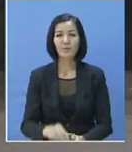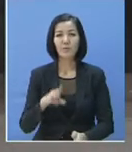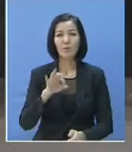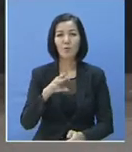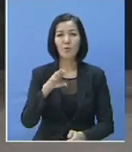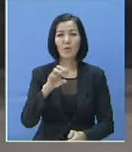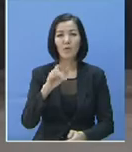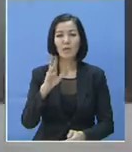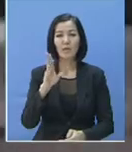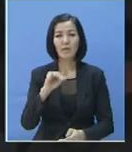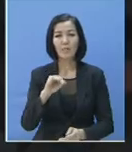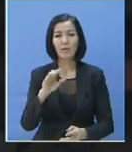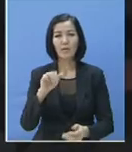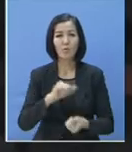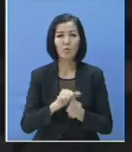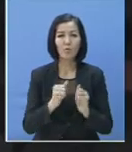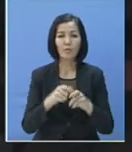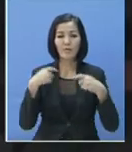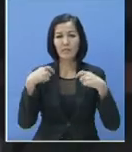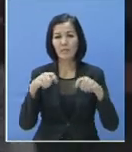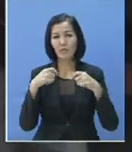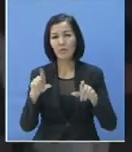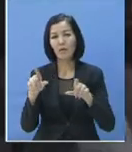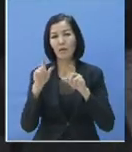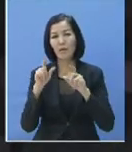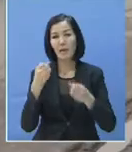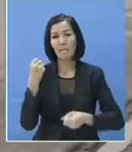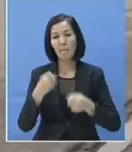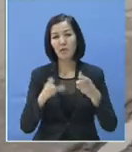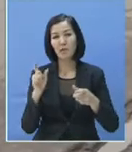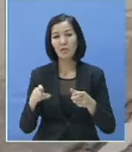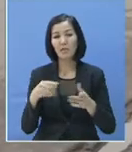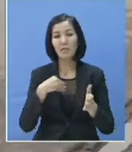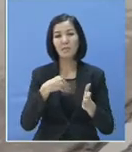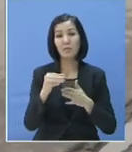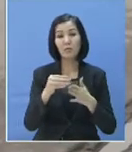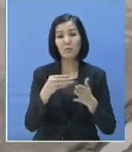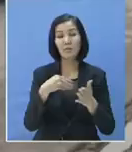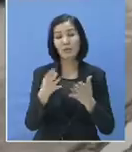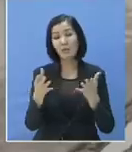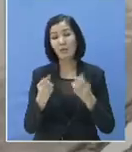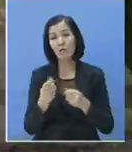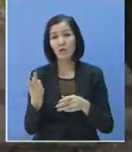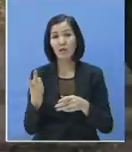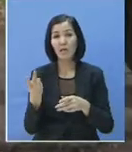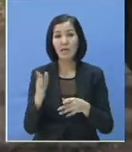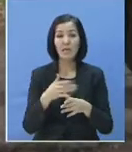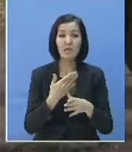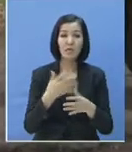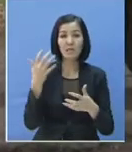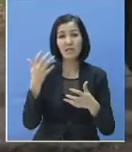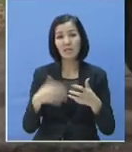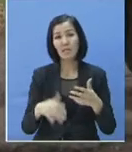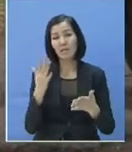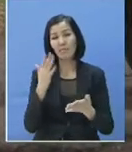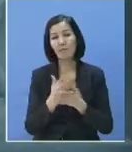Батыр кентіндегі көмір сатып тұрған жүк машиналары ғана. Көмір сатушы мен сатып алушылар арасында екі жақтан да пайда көздеп